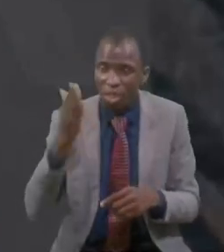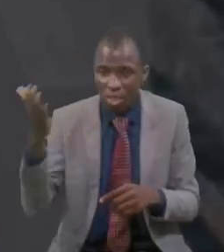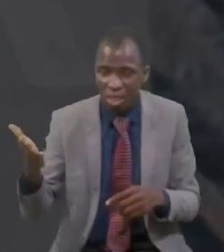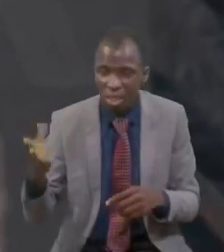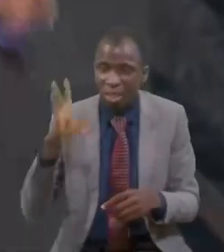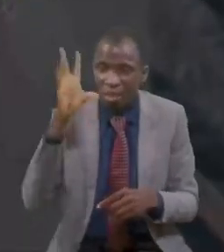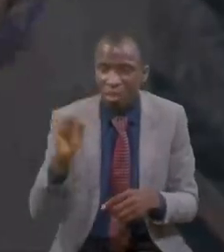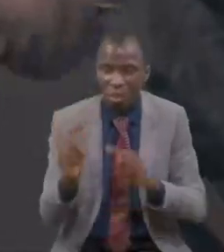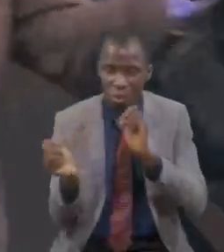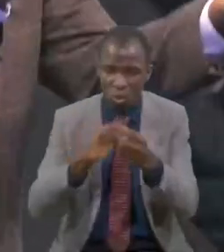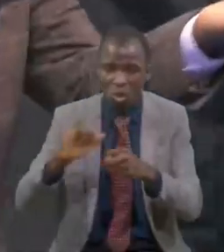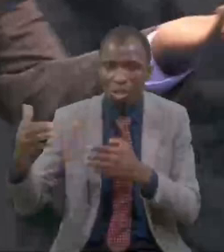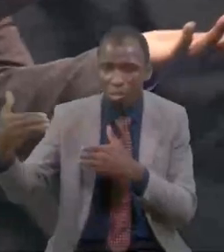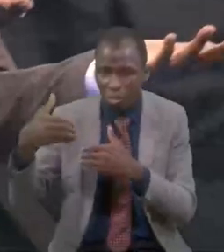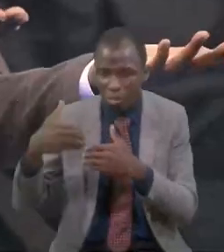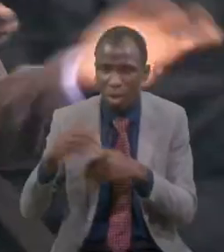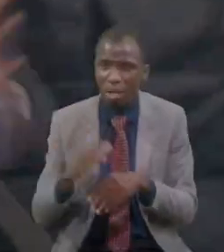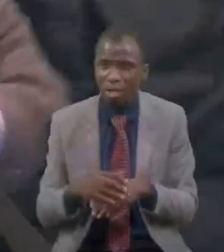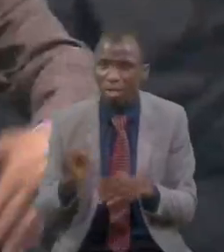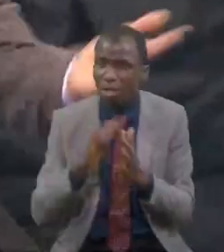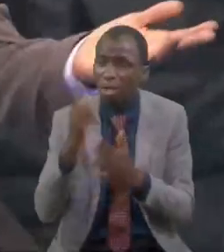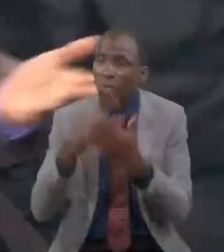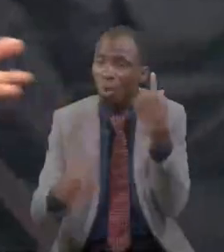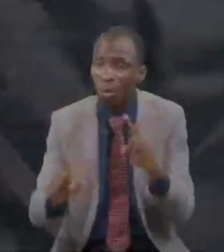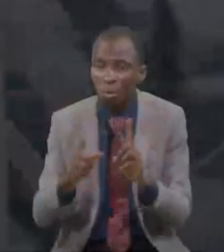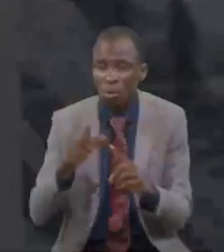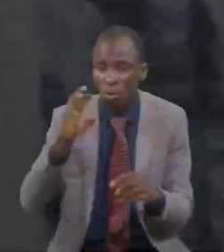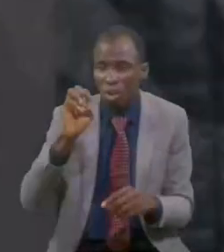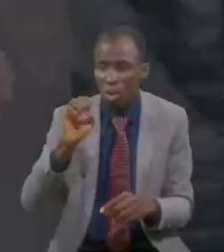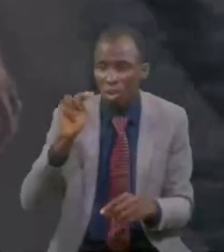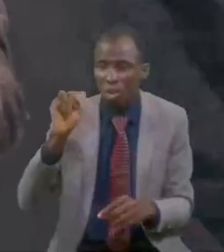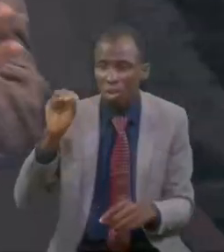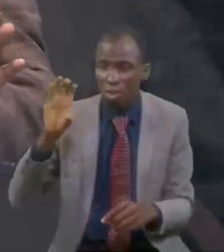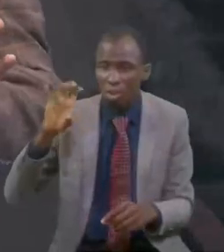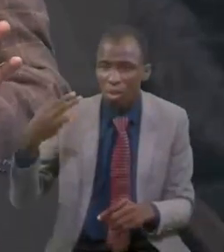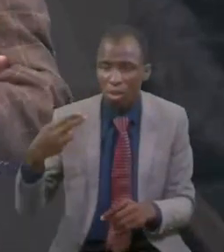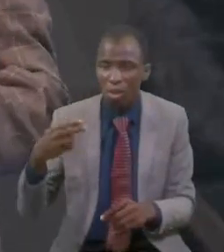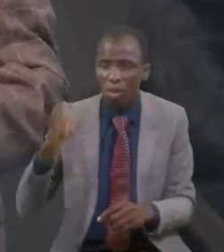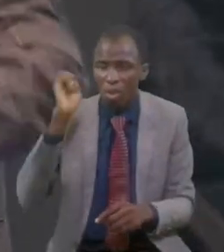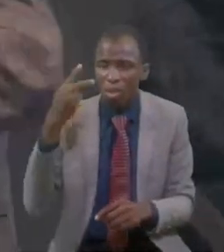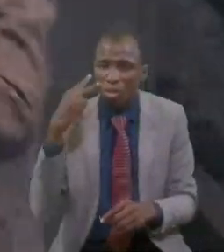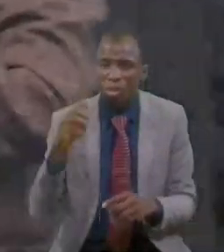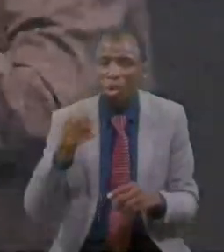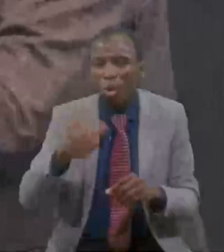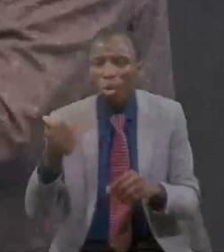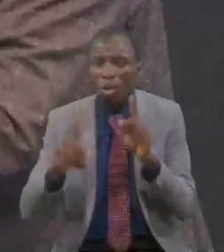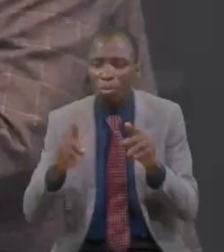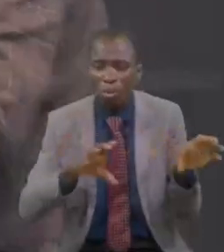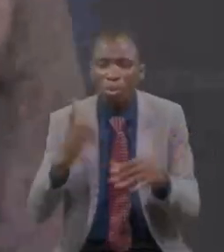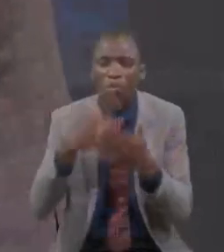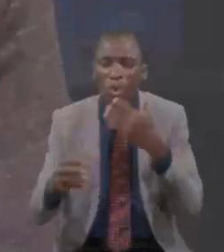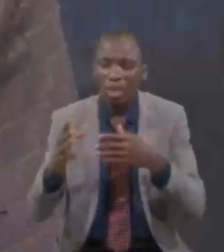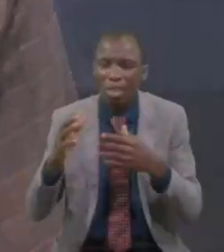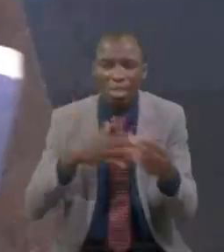retour pas de retour c'est ce qui était arrivé à éno il a vu les autres faire ce qu'il